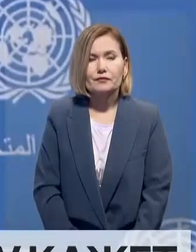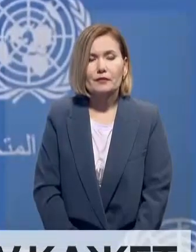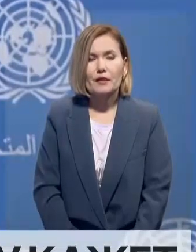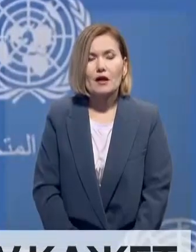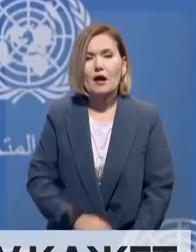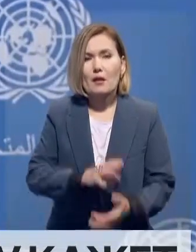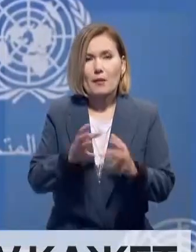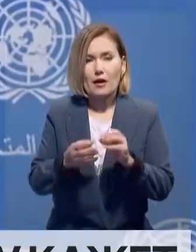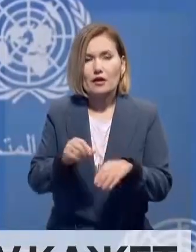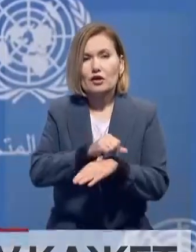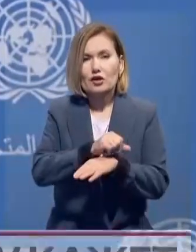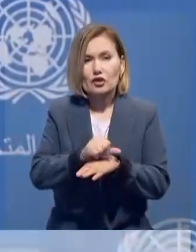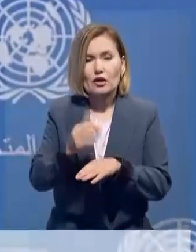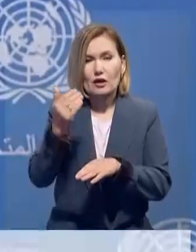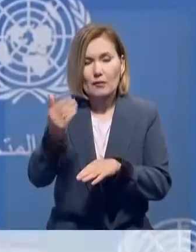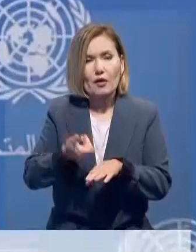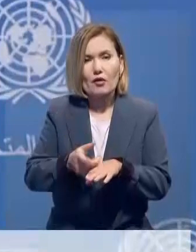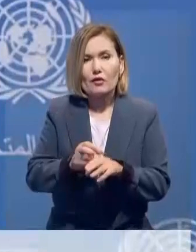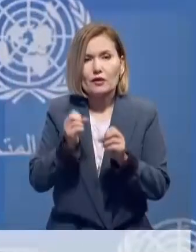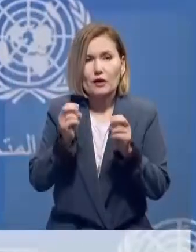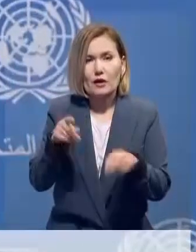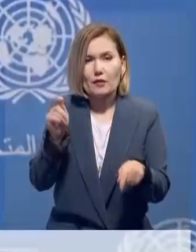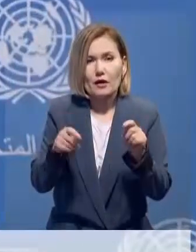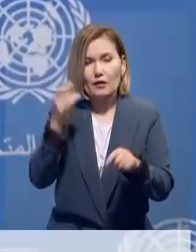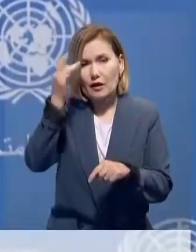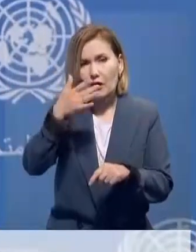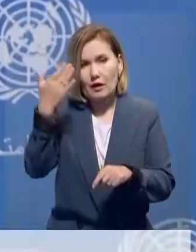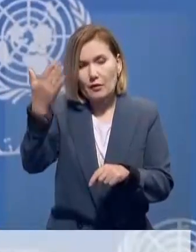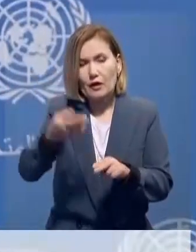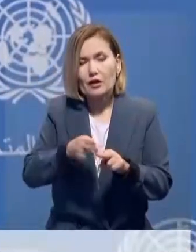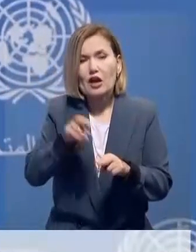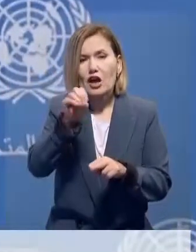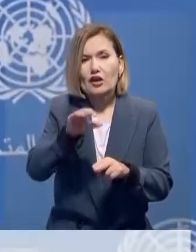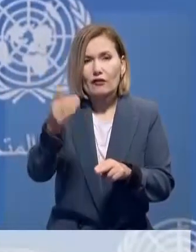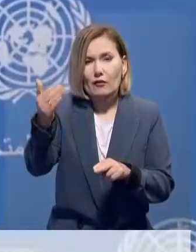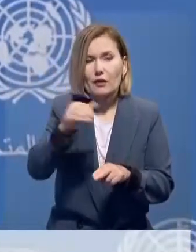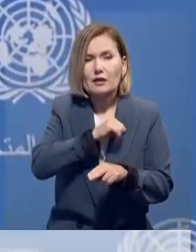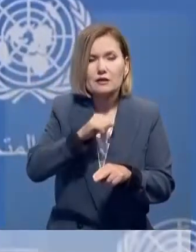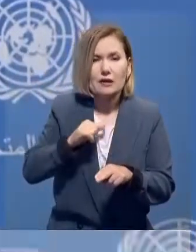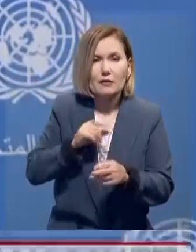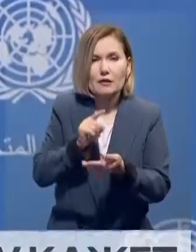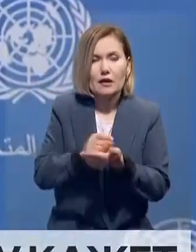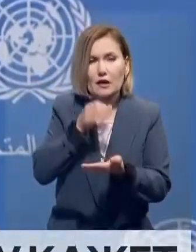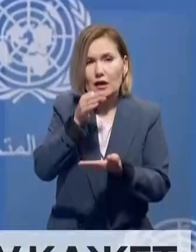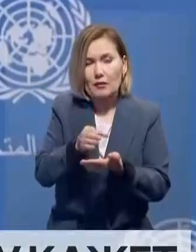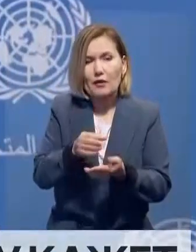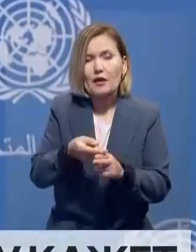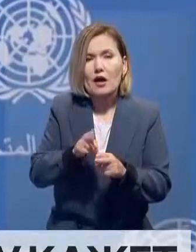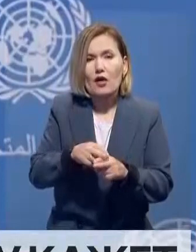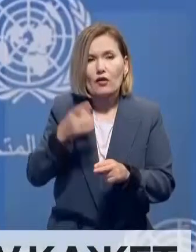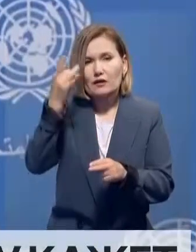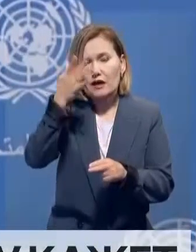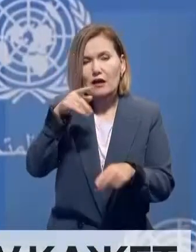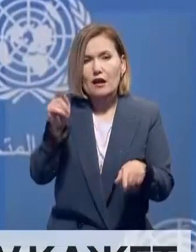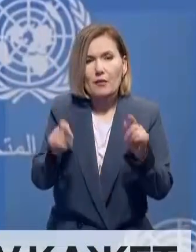Салмақтың бәрі шекарадағы елдерге ғана түспеу тиіс. Еуропа елдері жауапкершілікті өзара теңдей бөлуі тиіс. Босқын мәселесі жөнінен